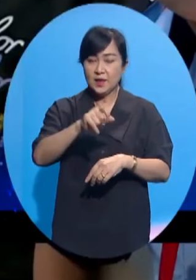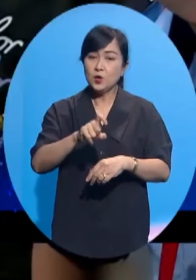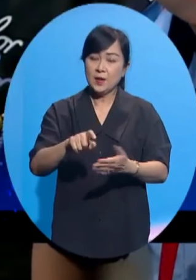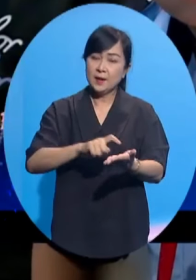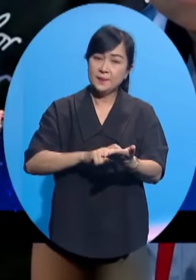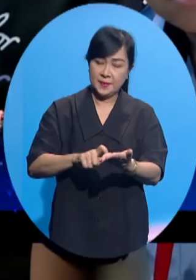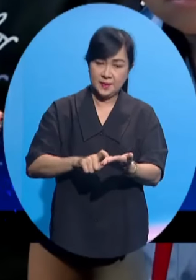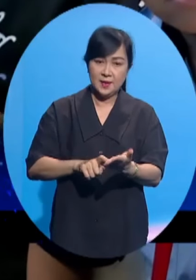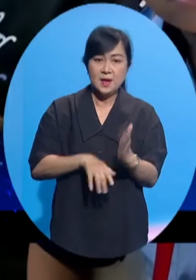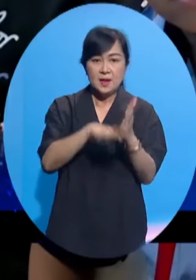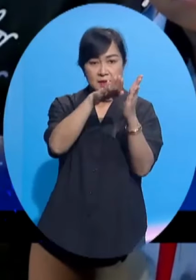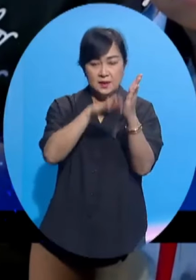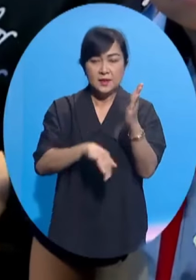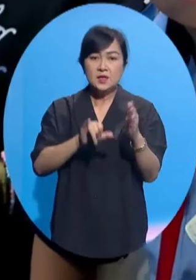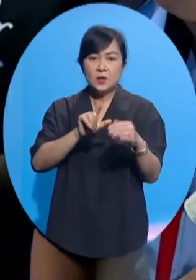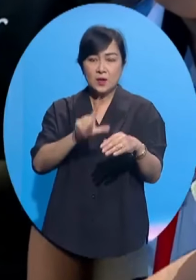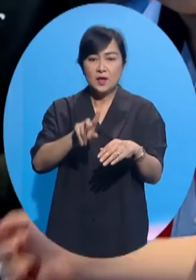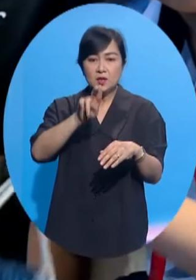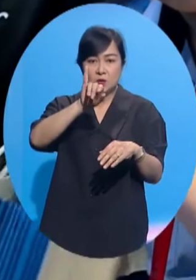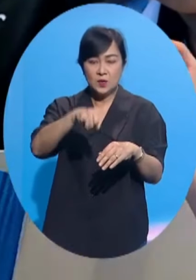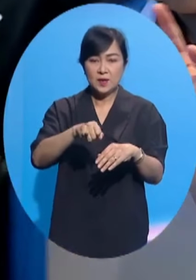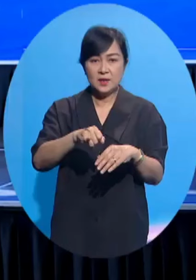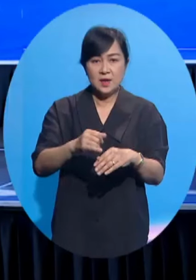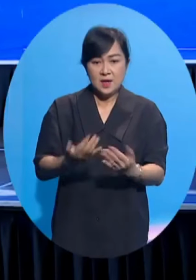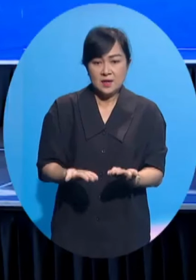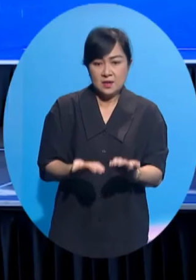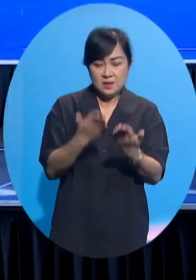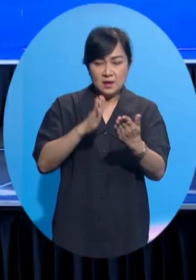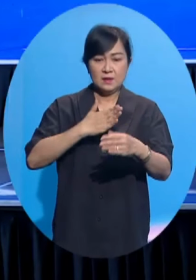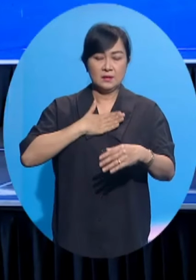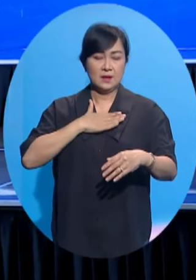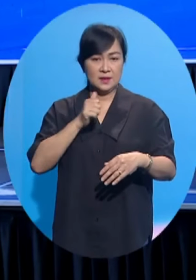Mỹ. Các chương trình của Yola luôn chú trọng đến việc khơi dậy